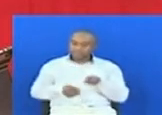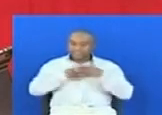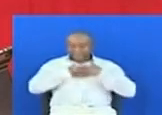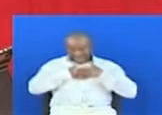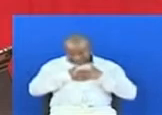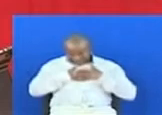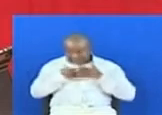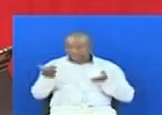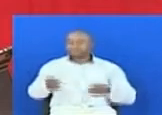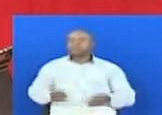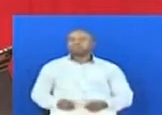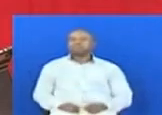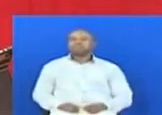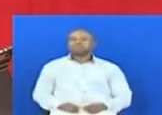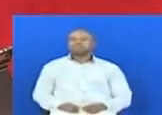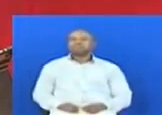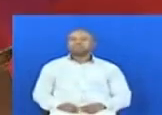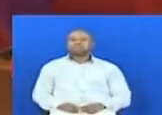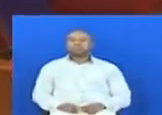sana.